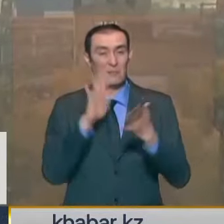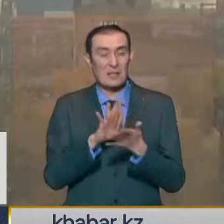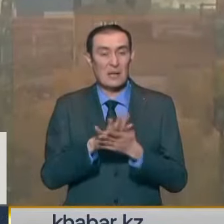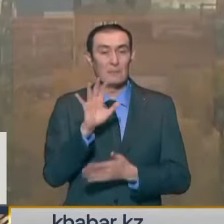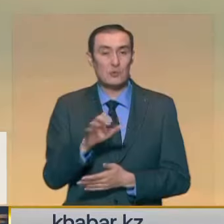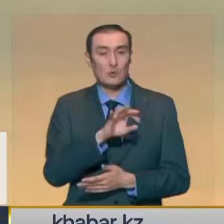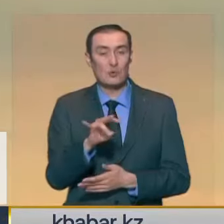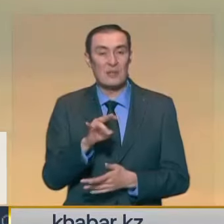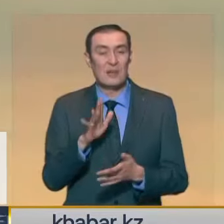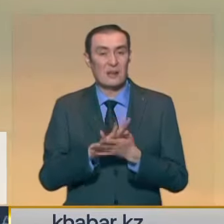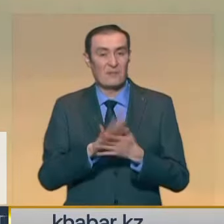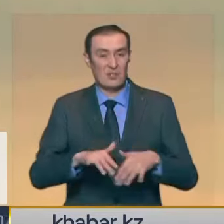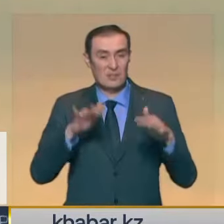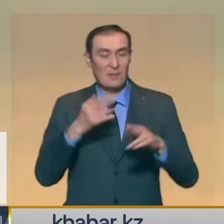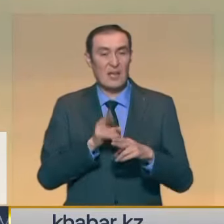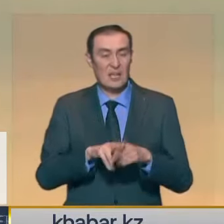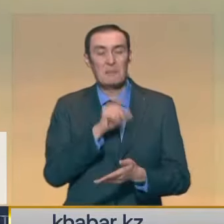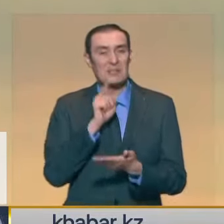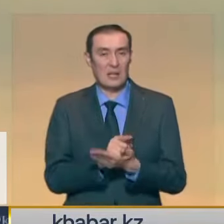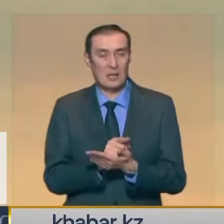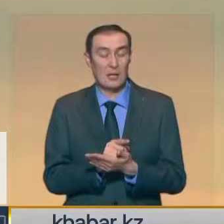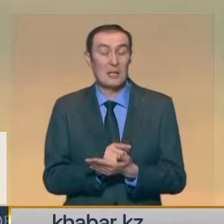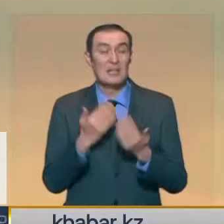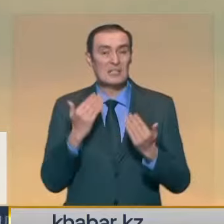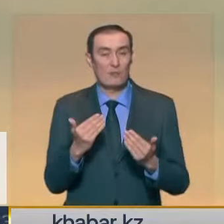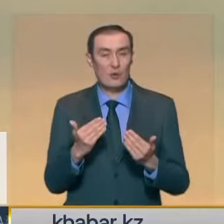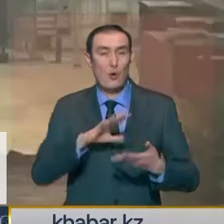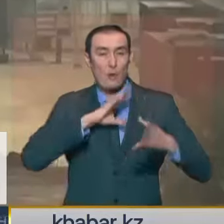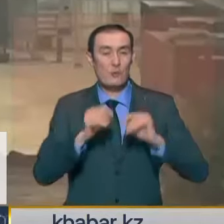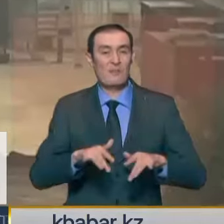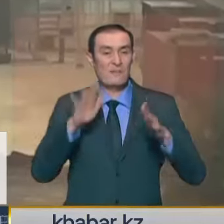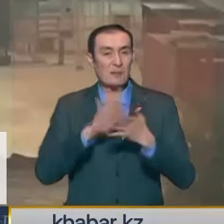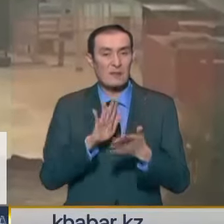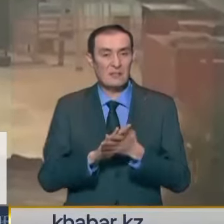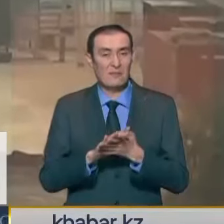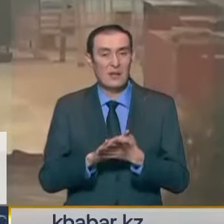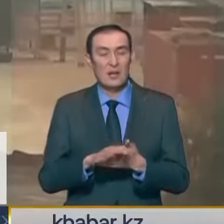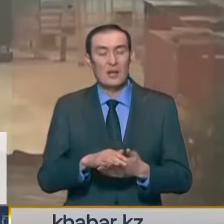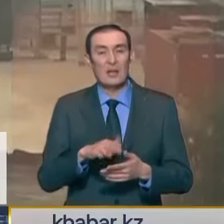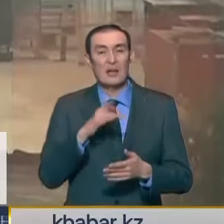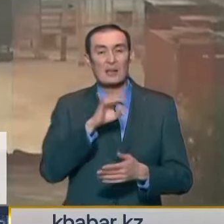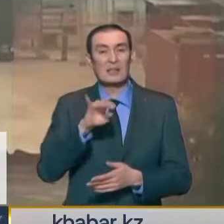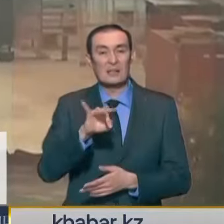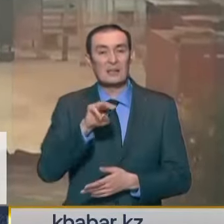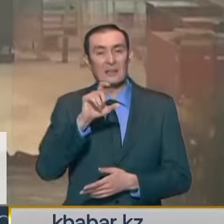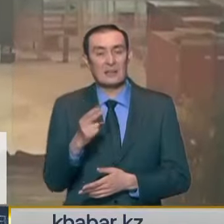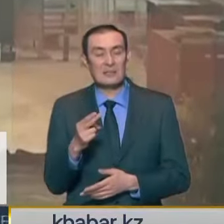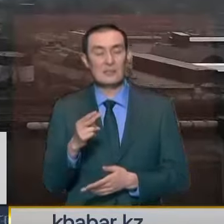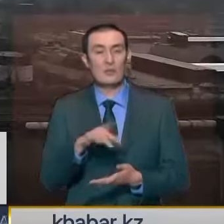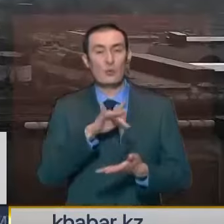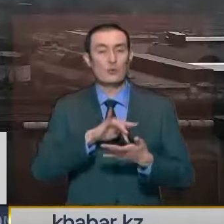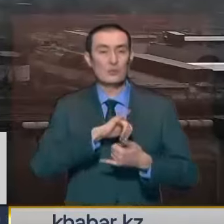порядка 500 тонн веществ то это норма обязательна Сегодня же объёмы выбросов не контролируют на ридер тец локальных котельных усь